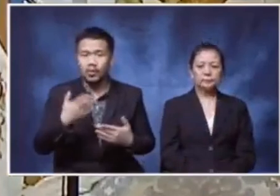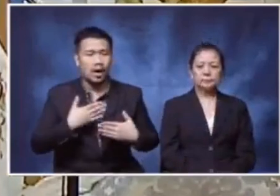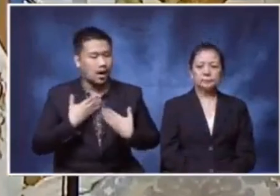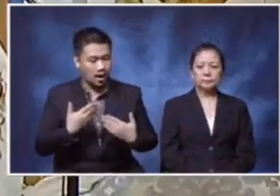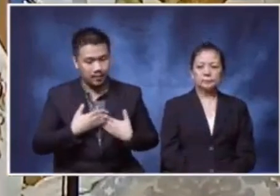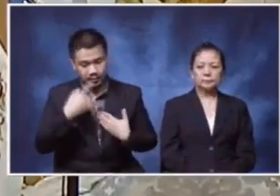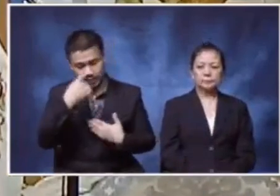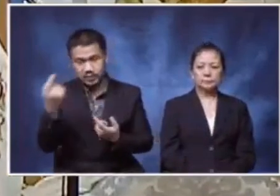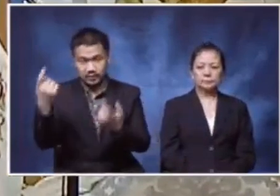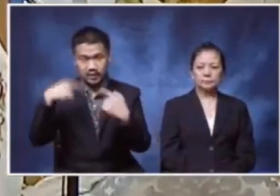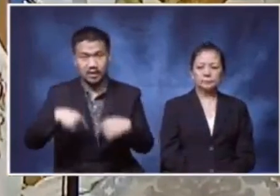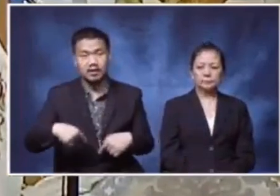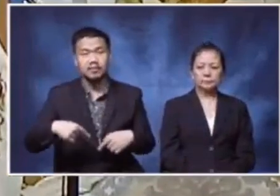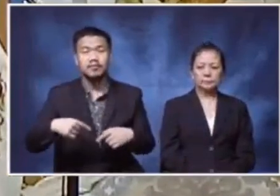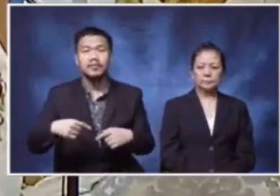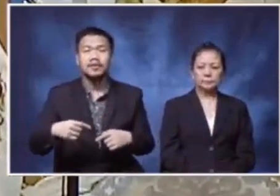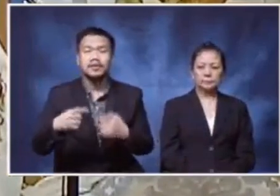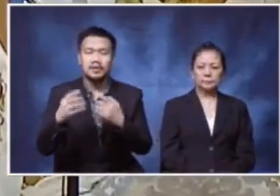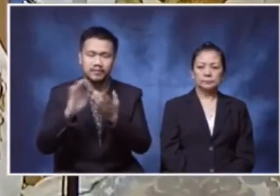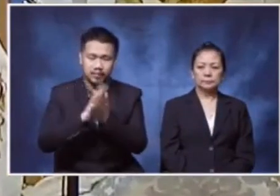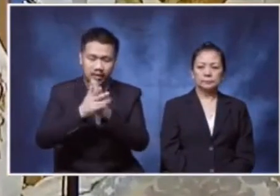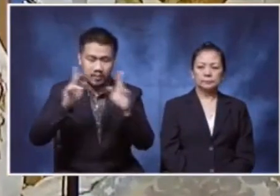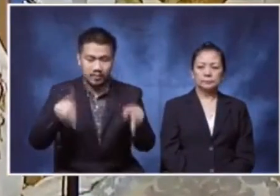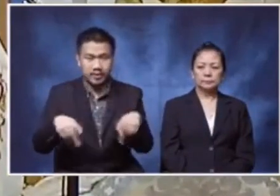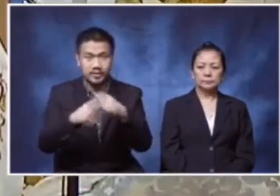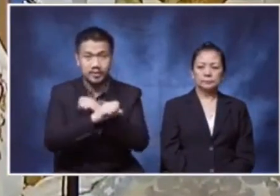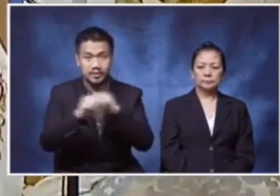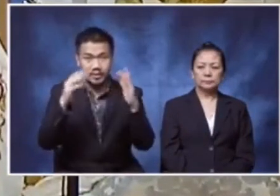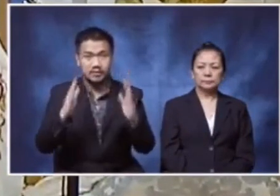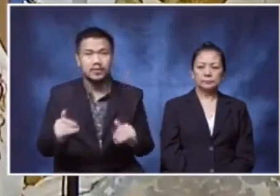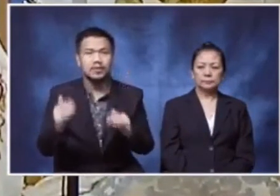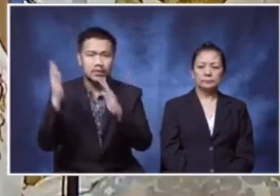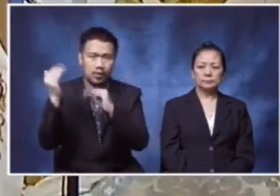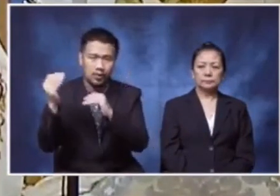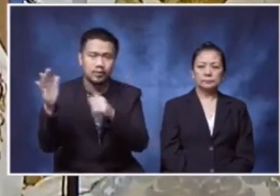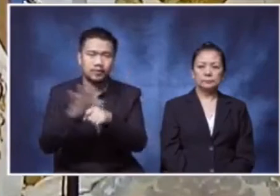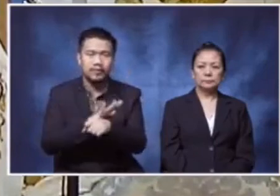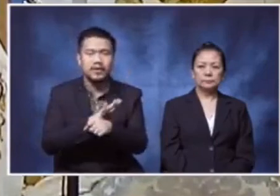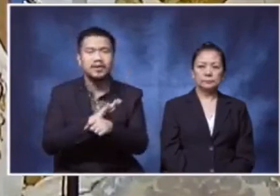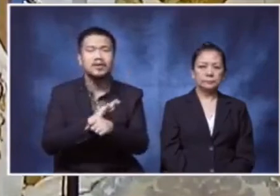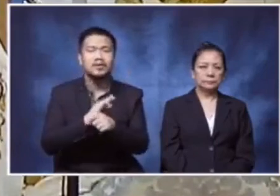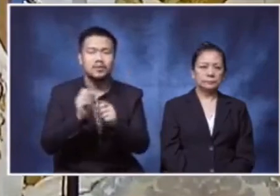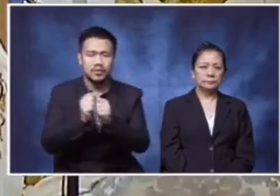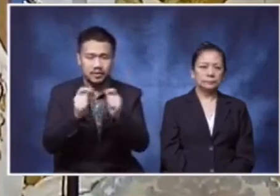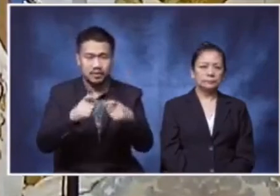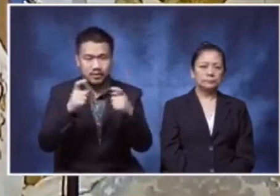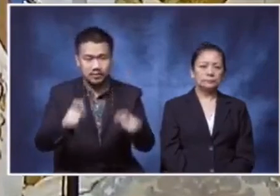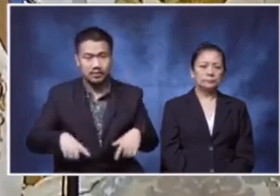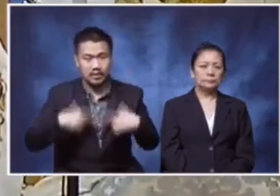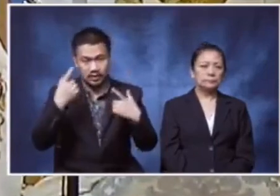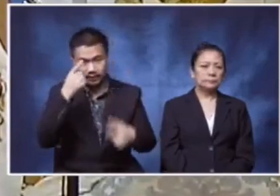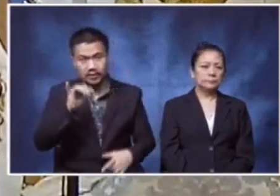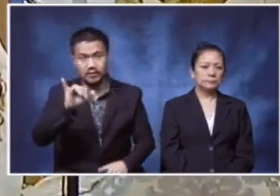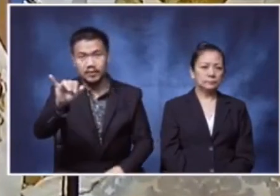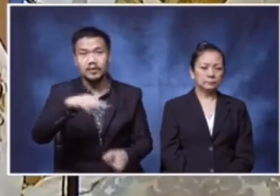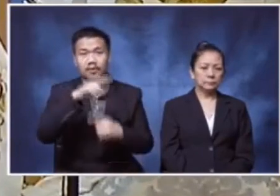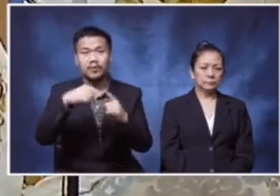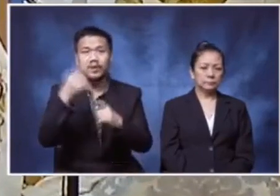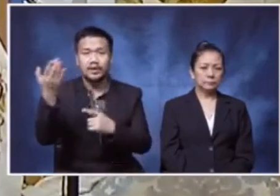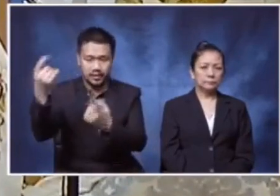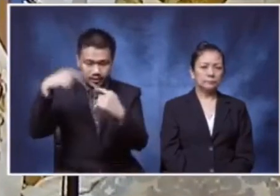na nagkatawang taong manunubos ay puspusinawa niya ng gantimpalang buhay na di matatapos. Kapag